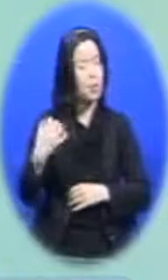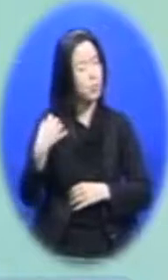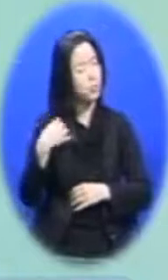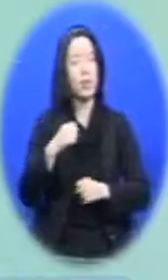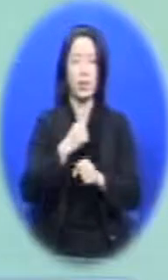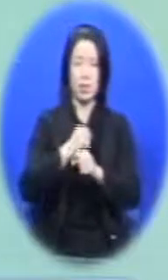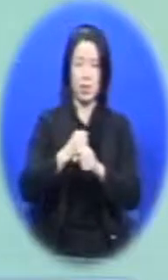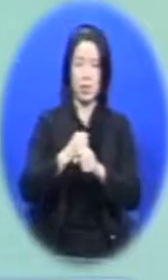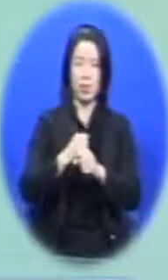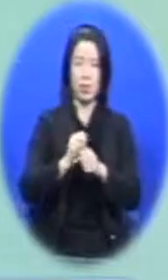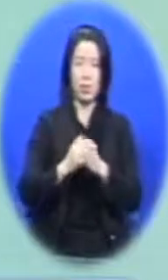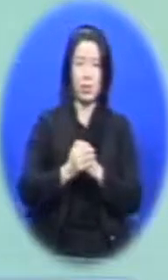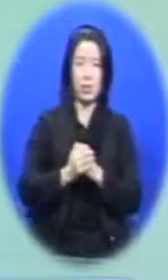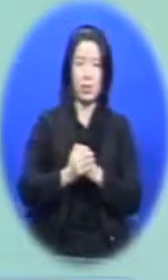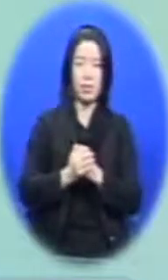말씀이에요.